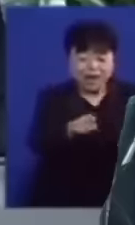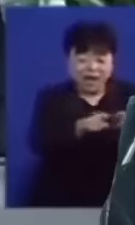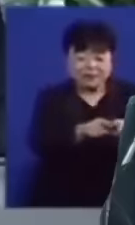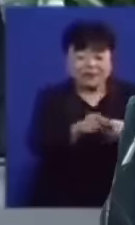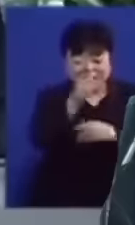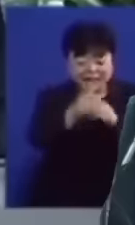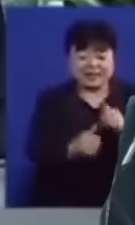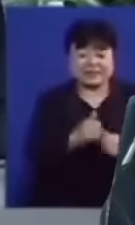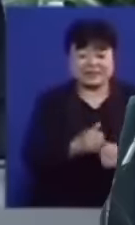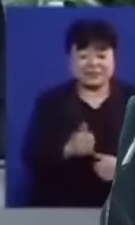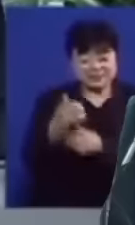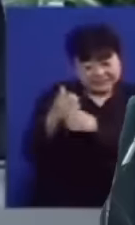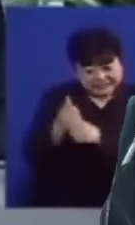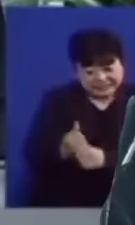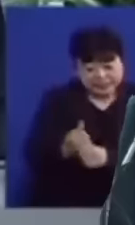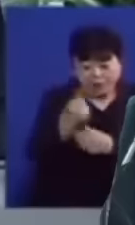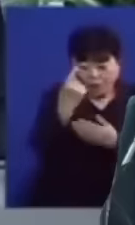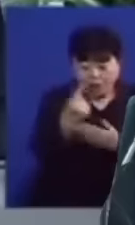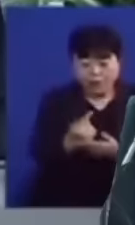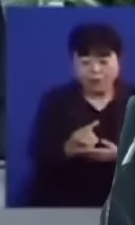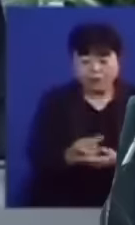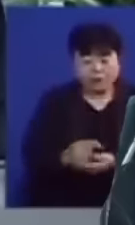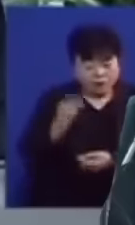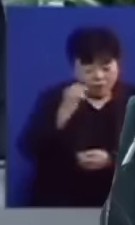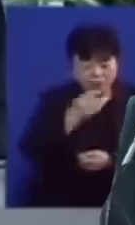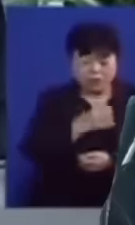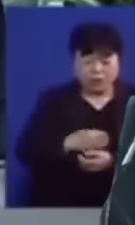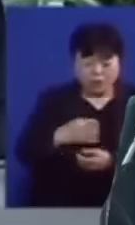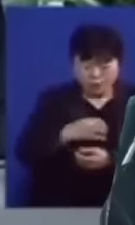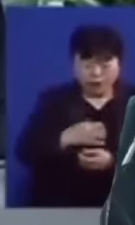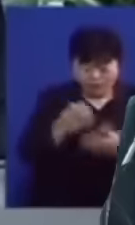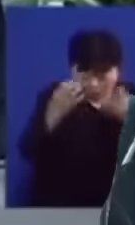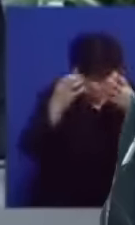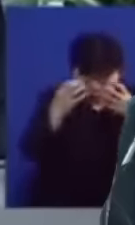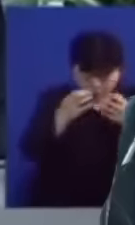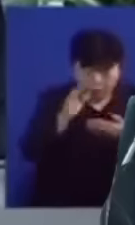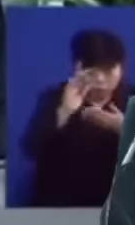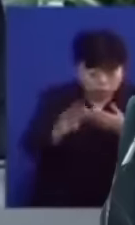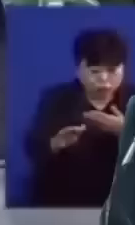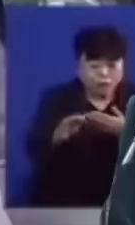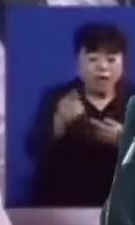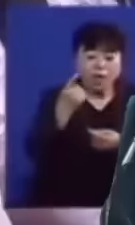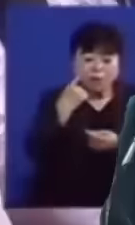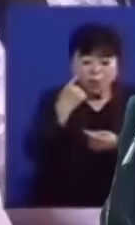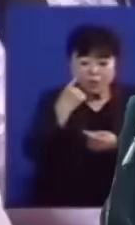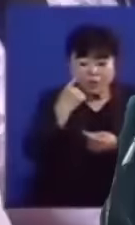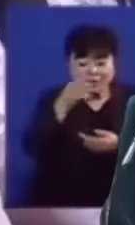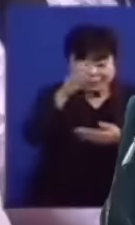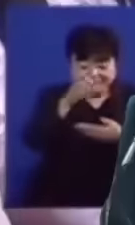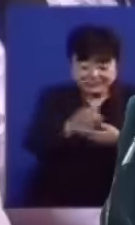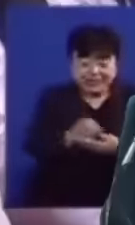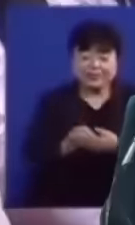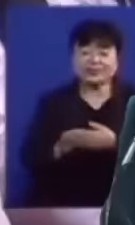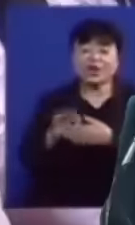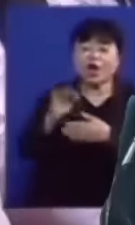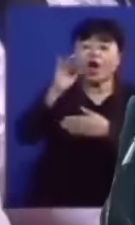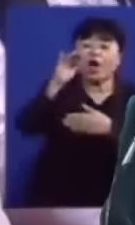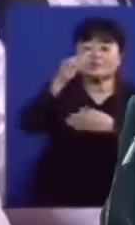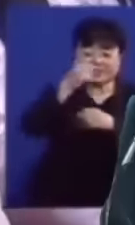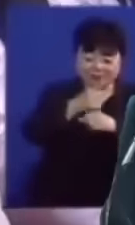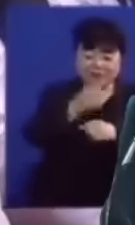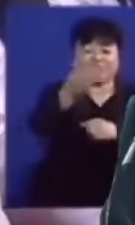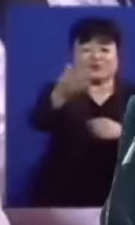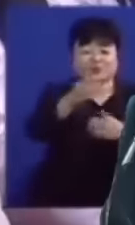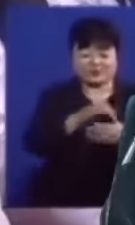계시고 하나님을 의지하면 다가오는 모든 시련과 환난과 고통이 두고 보세요, 나중에 잔이 넘치게 만드는 수단이 되고